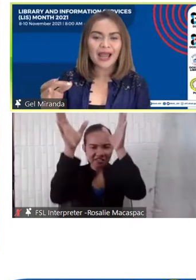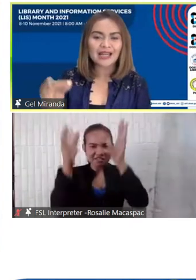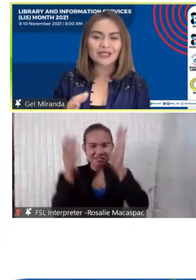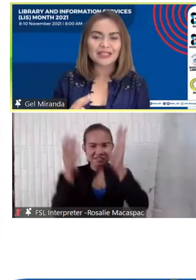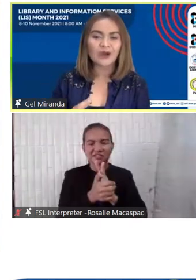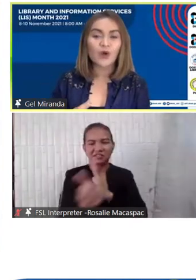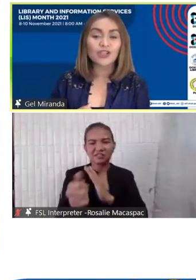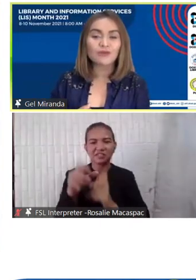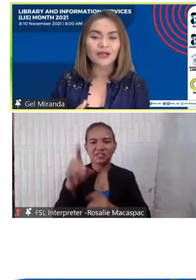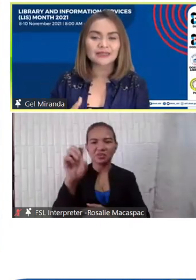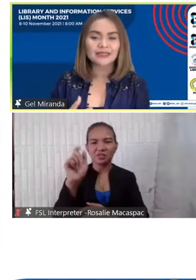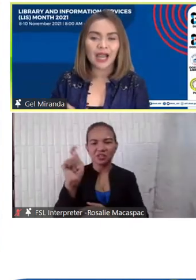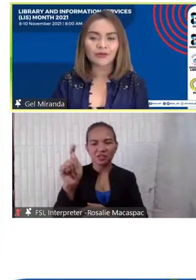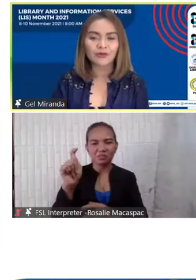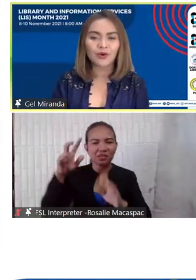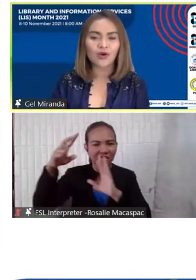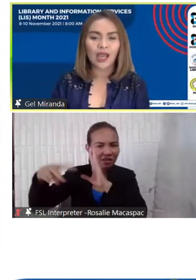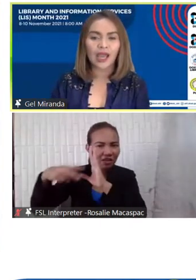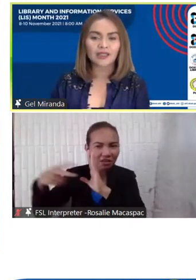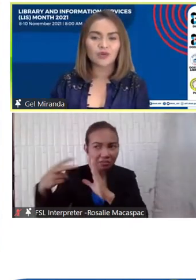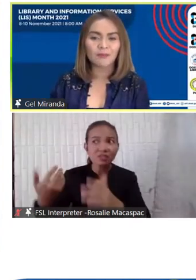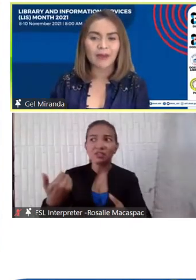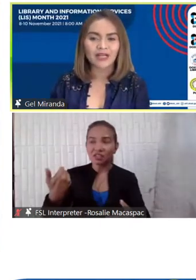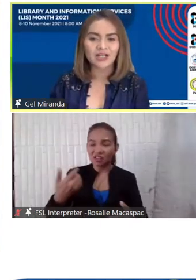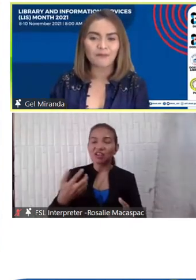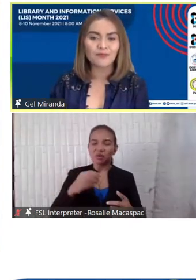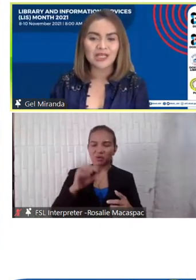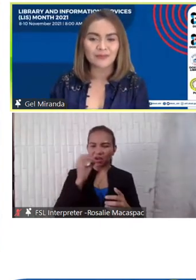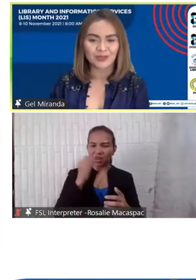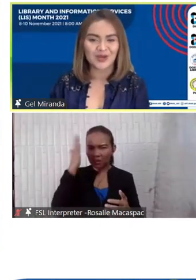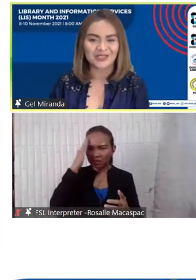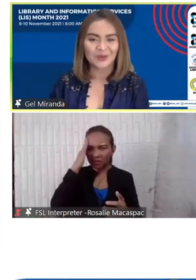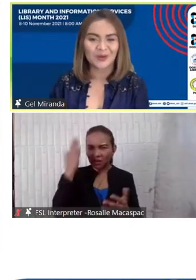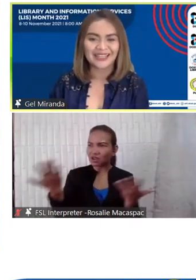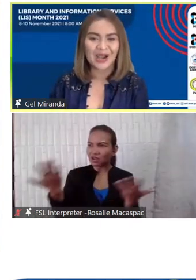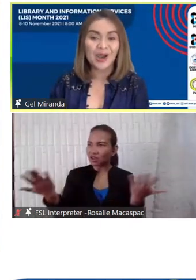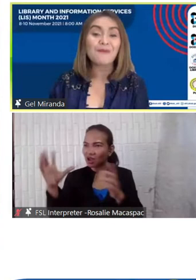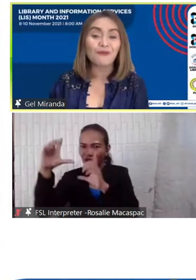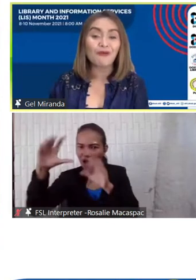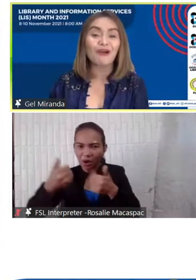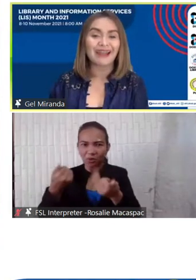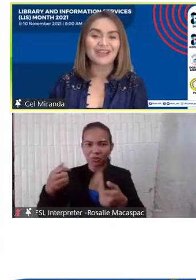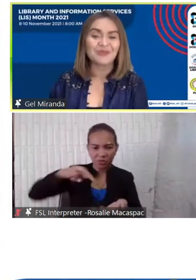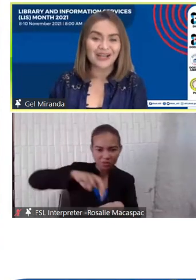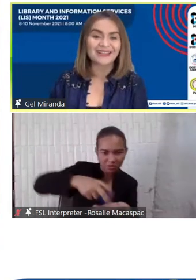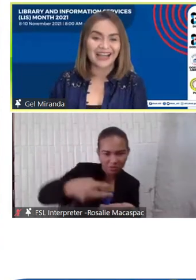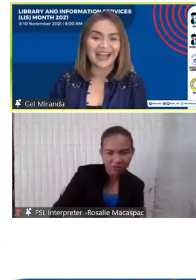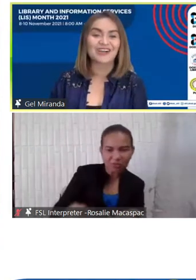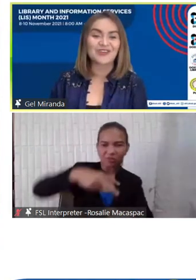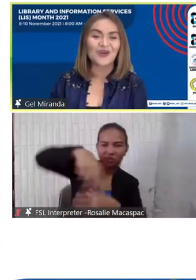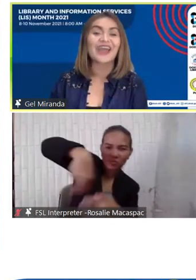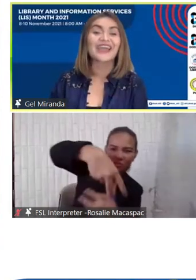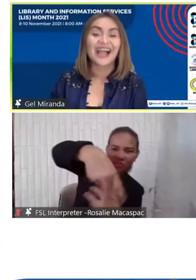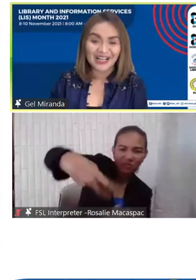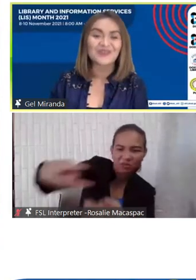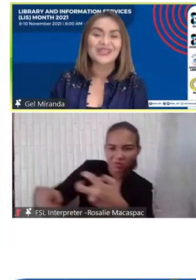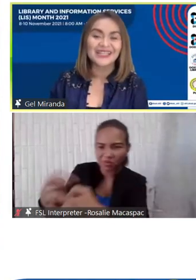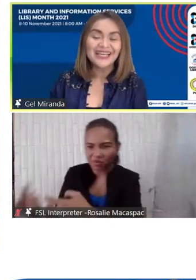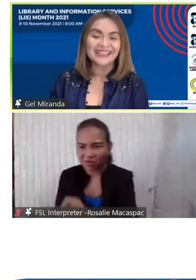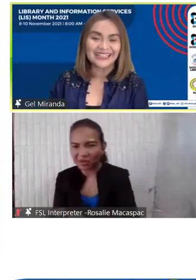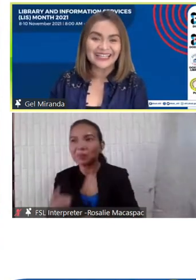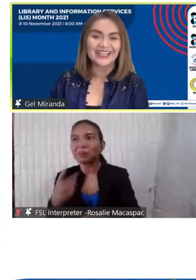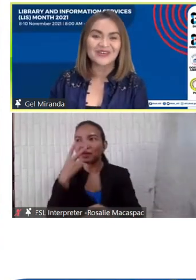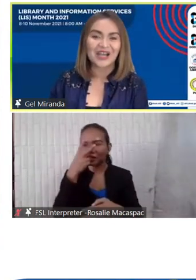pa lang alam na nila kung ano yung magandang angulo, kahit dumapa siya, pumilipit yung katawan niya, makuha lang yung magandang angulo ay